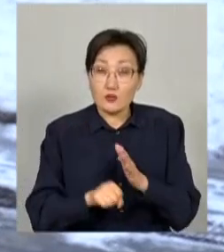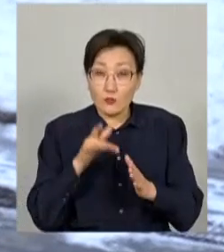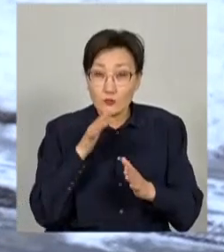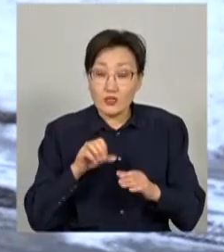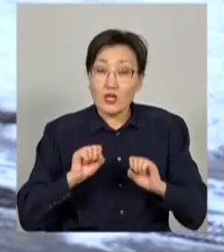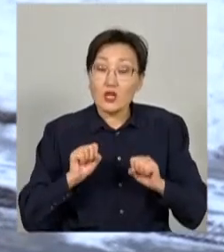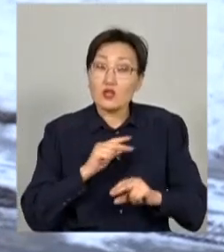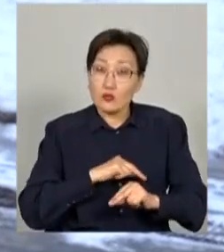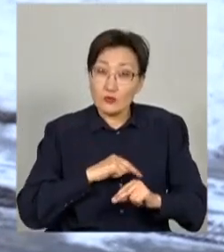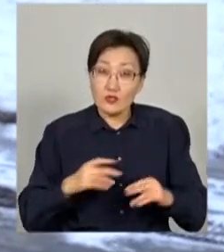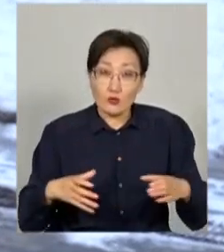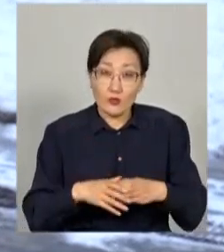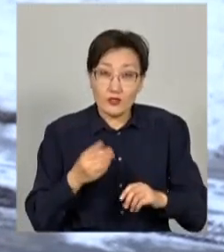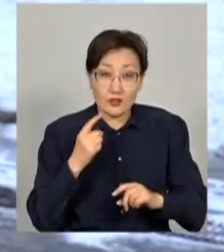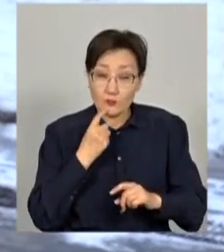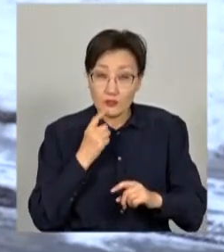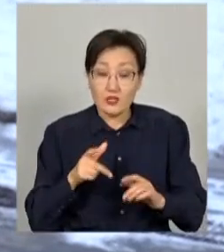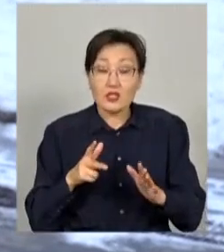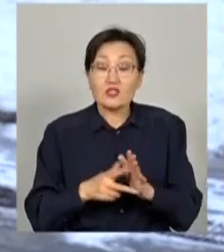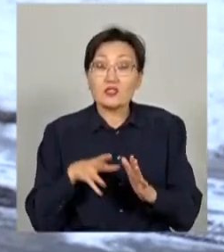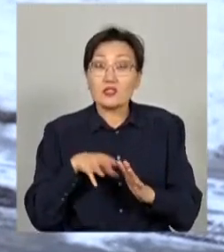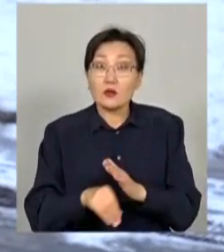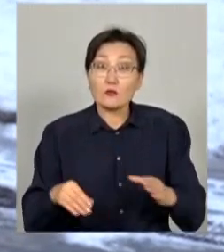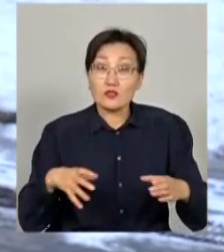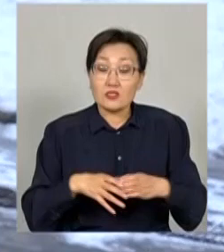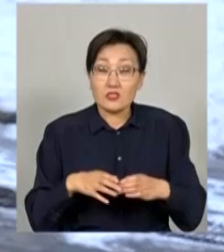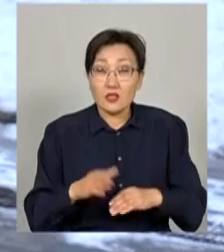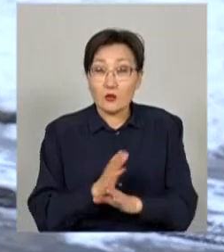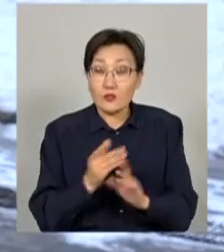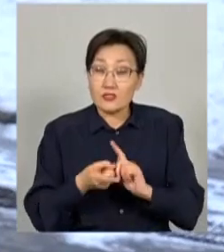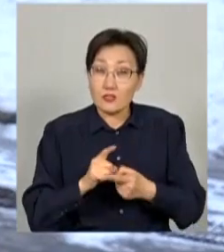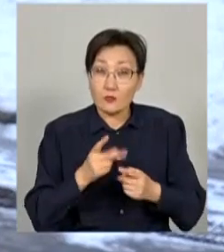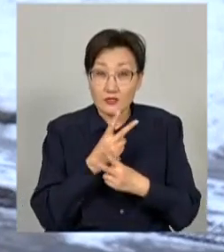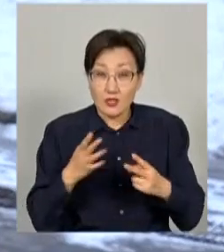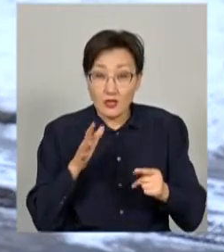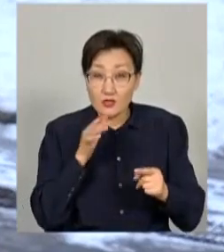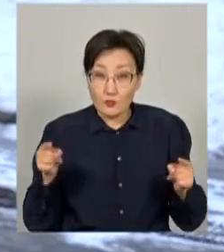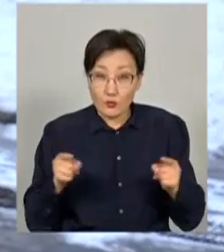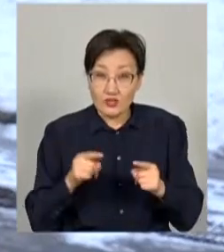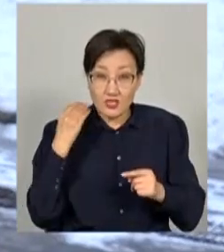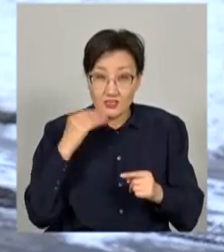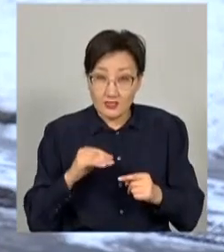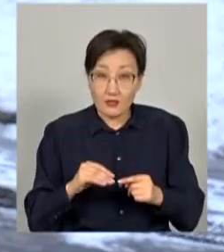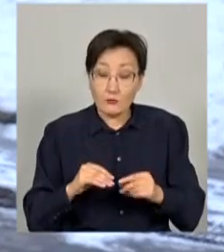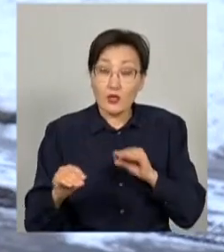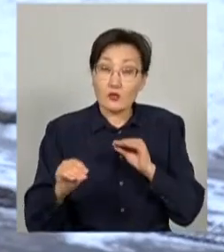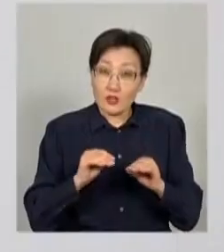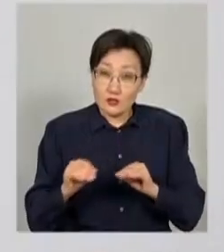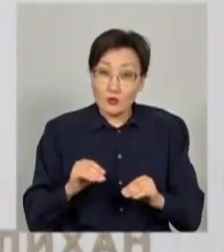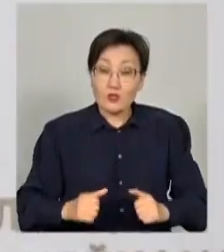істеу ұжымға оңай болмады. 8 адамнан тұратын топ ауа райының қолайсыздығына қарамай аз уақытта сапалы дүние жасауға